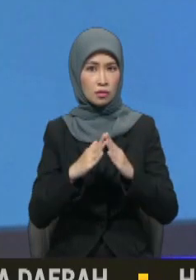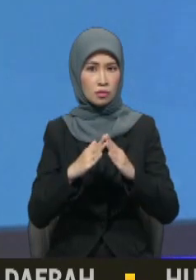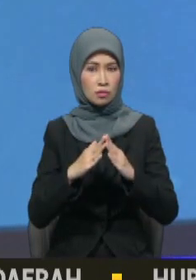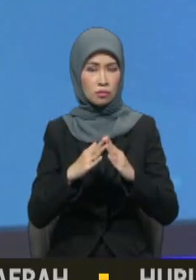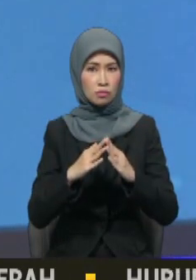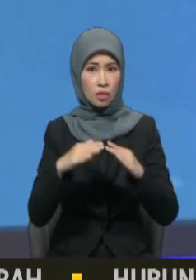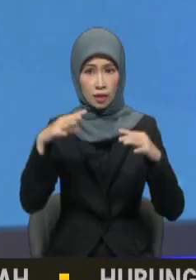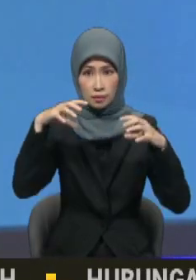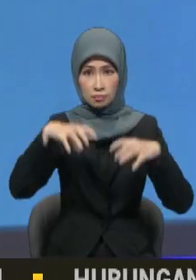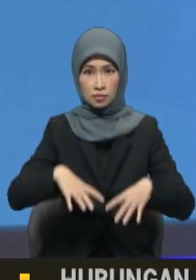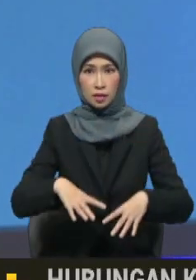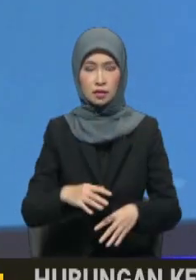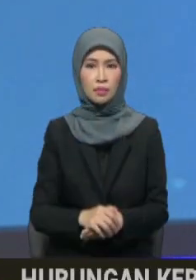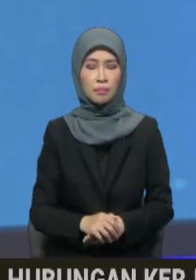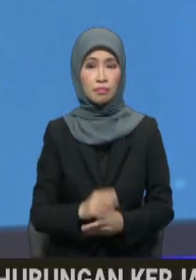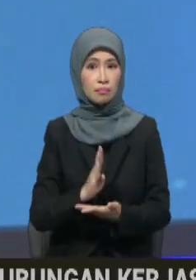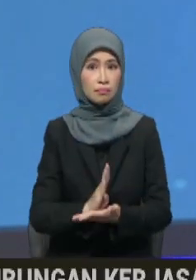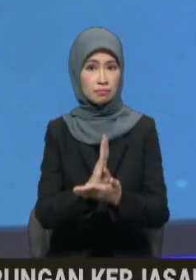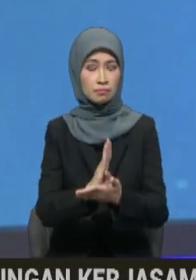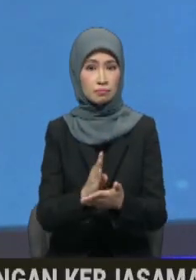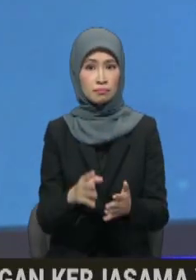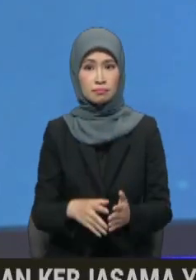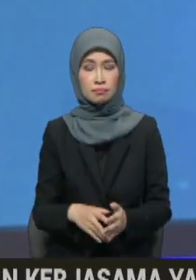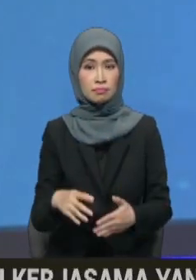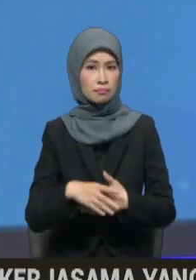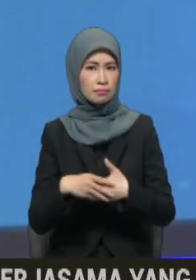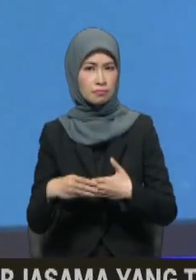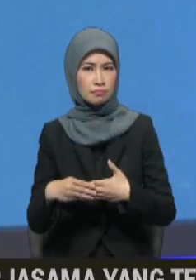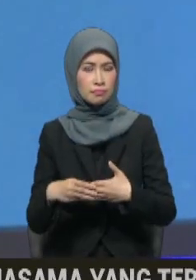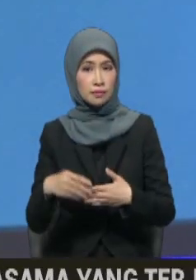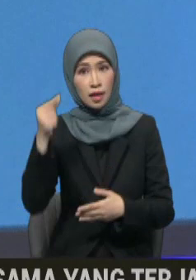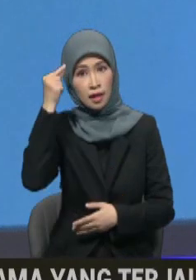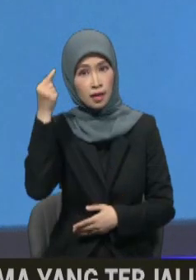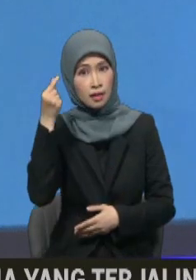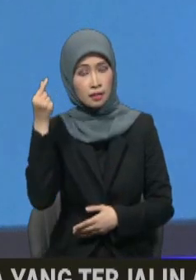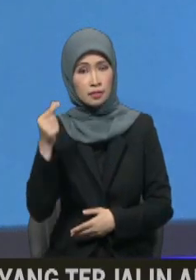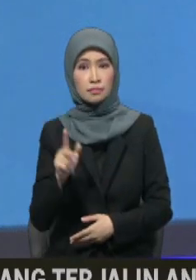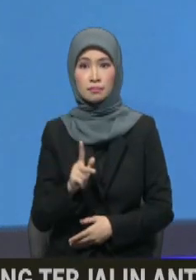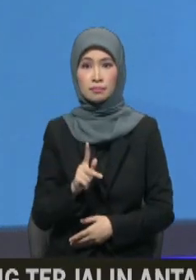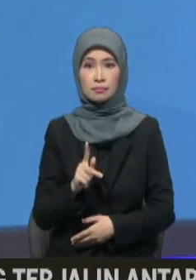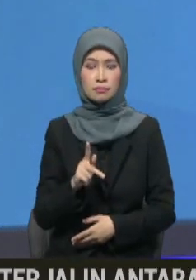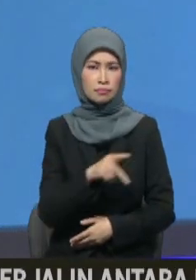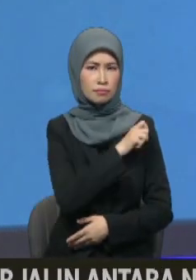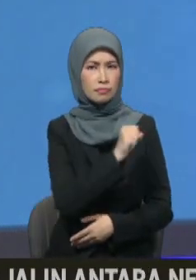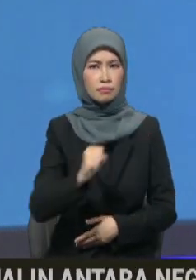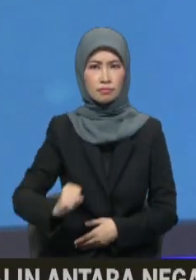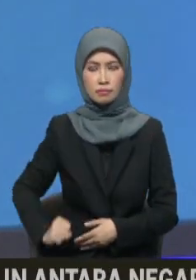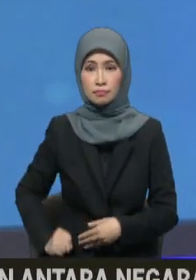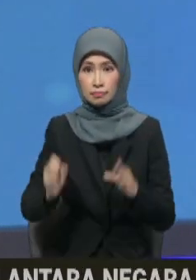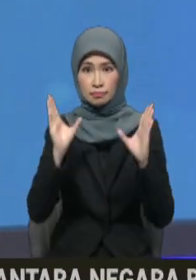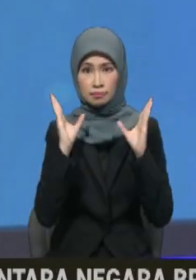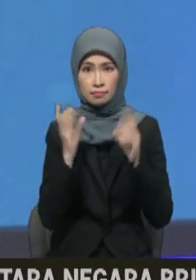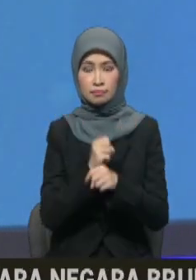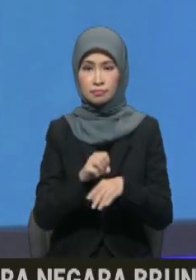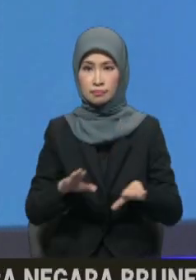didiami menerima bantuan kewangan kerajaan ke bawah duli Yang Maha Mulia Paduka seri Baginda Sultan dan yang di-pertuan negara